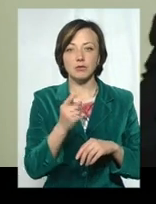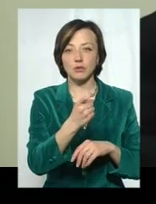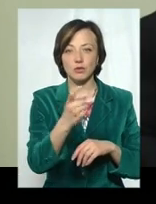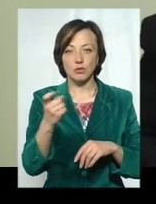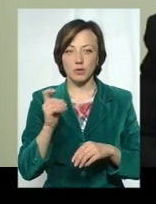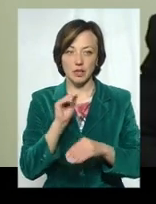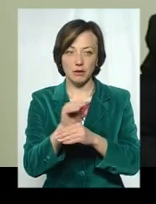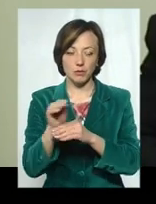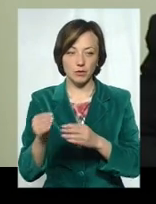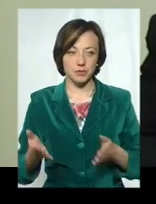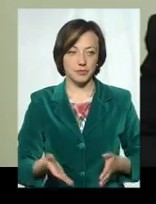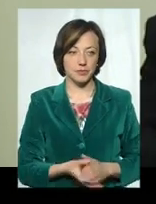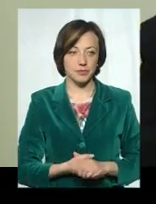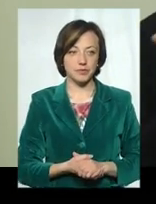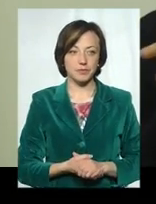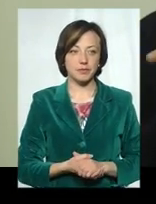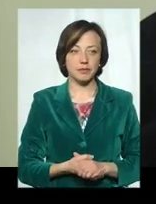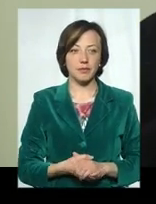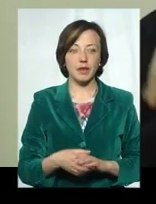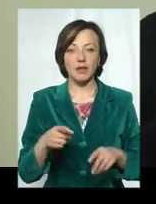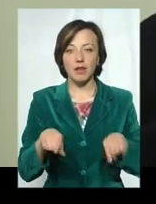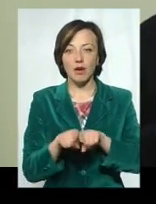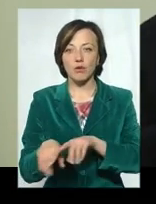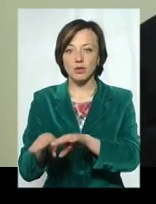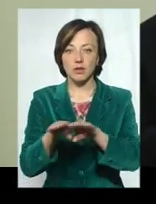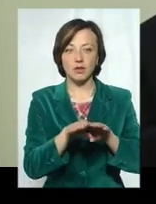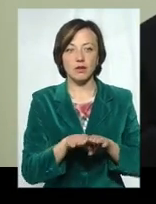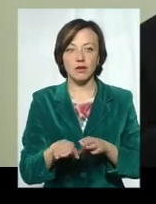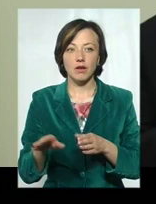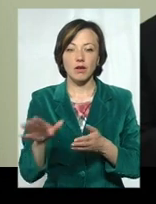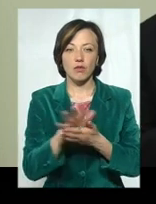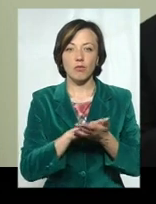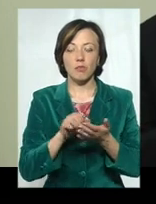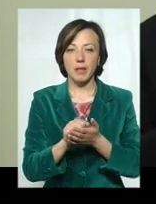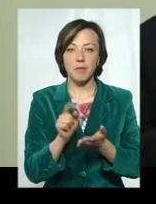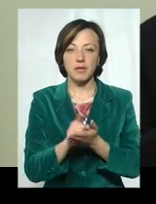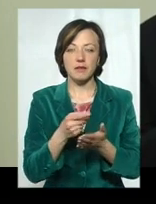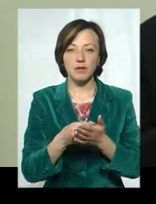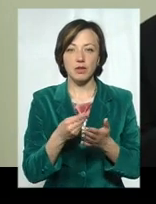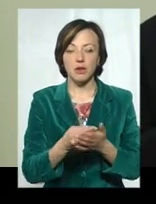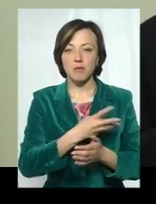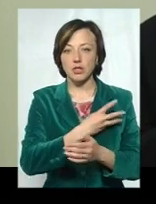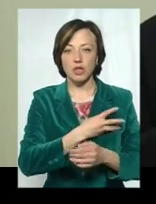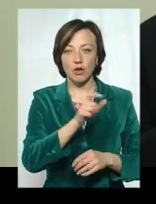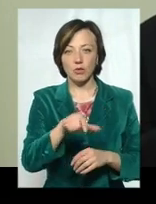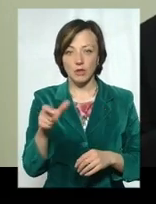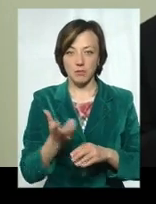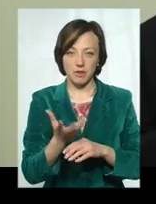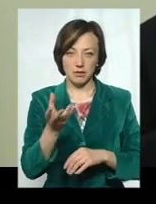дамо. І от такою зрівнялівкою убили пенсійний фонд. І відбили бажання у молодих людей